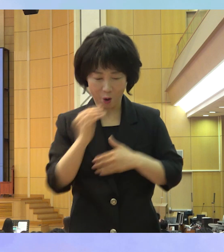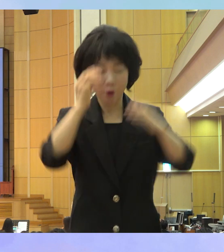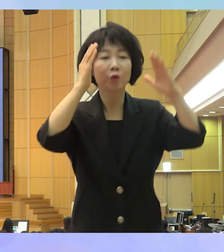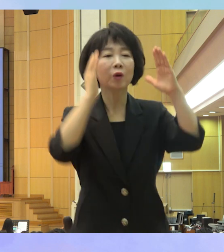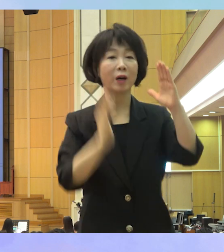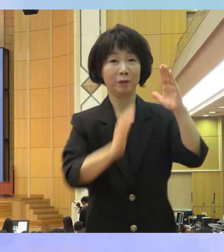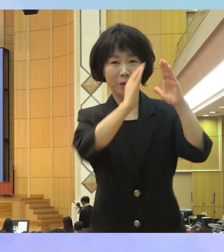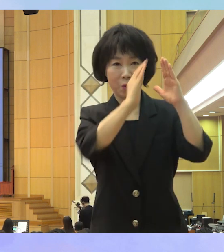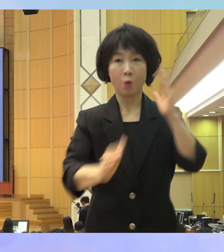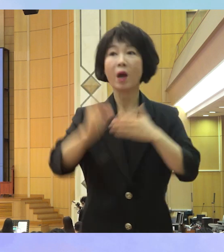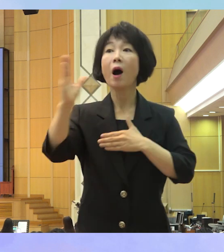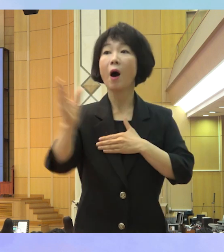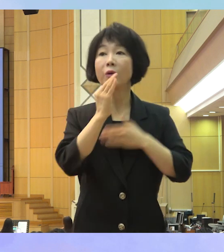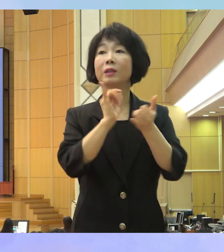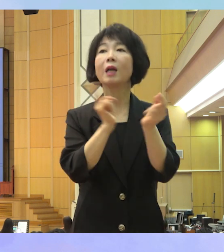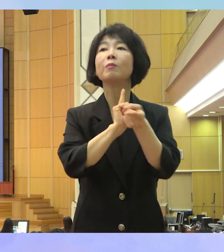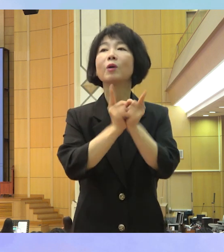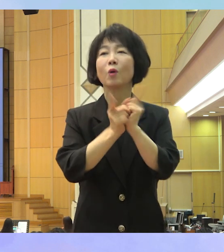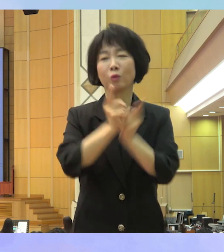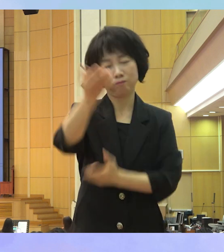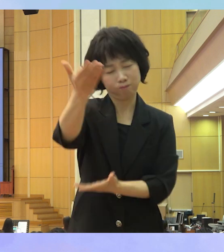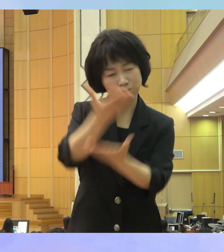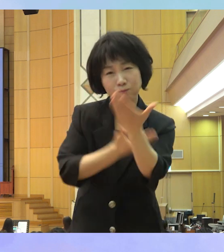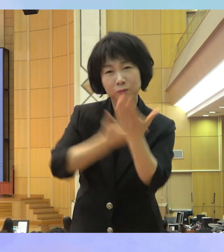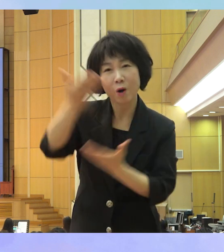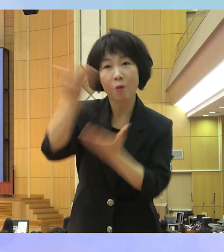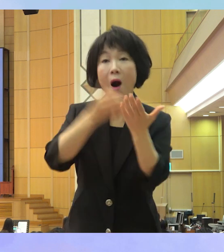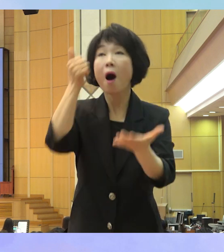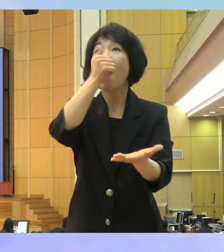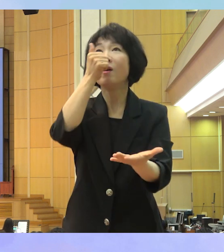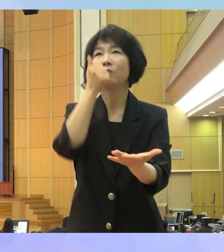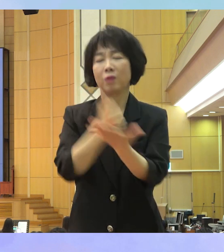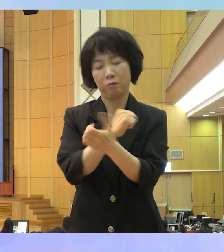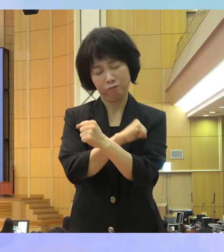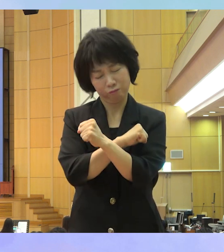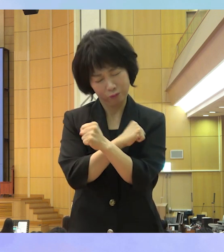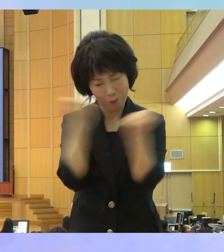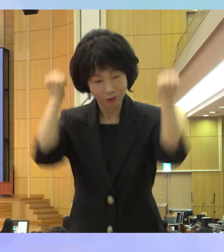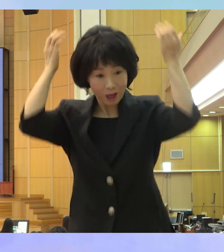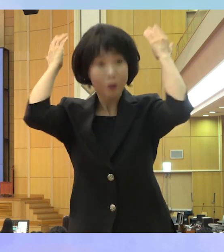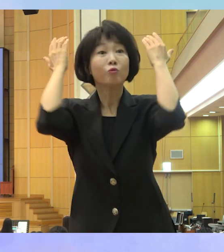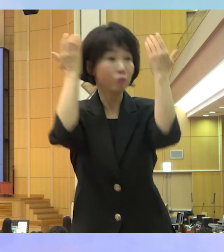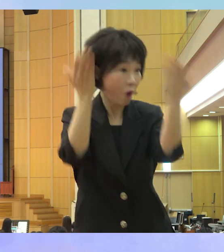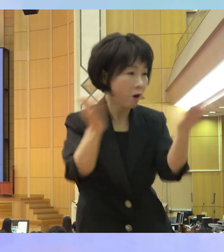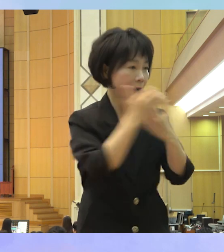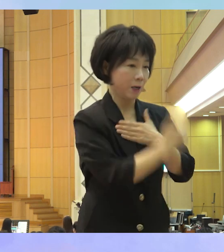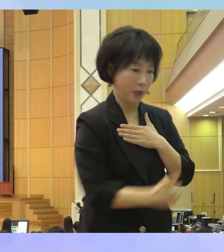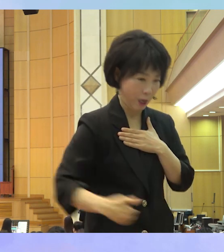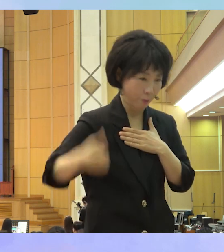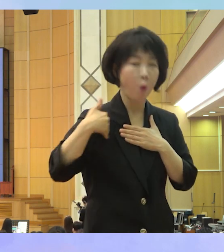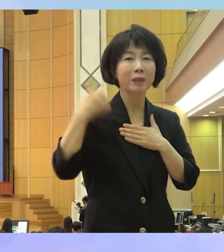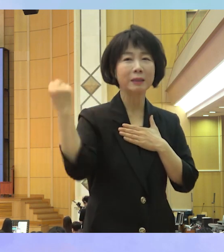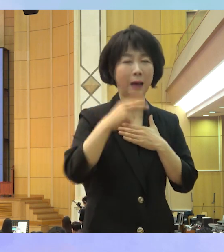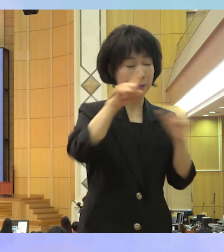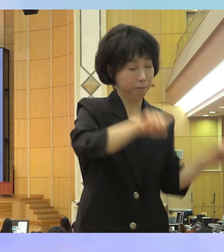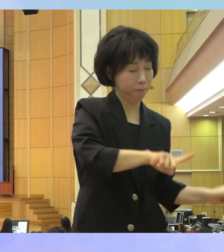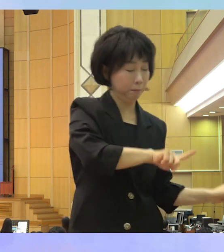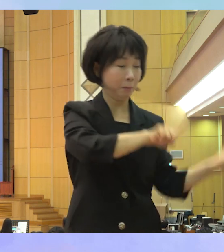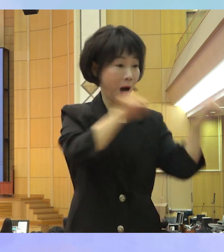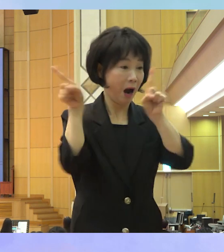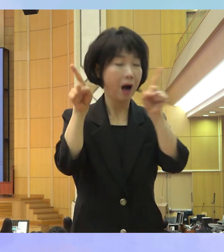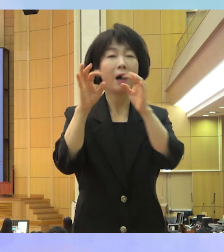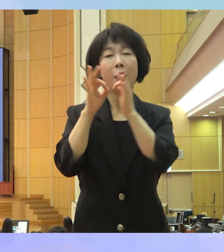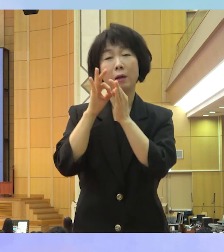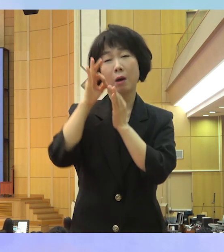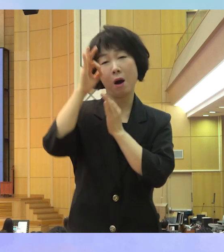믿사오며 거룩한 공회와 성도가 서로 교통하는 것과 죄를 사하여 주시는 것과 몸이 다시